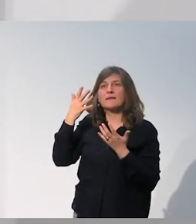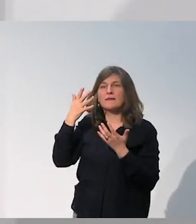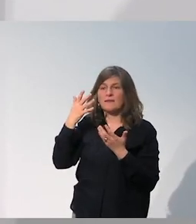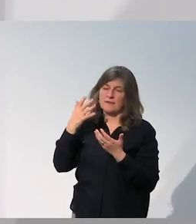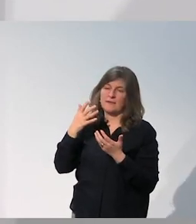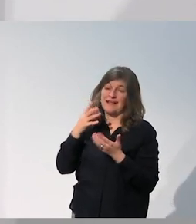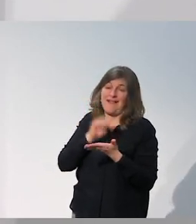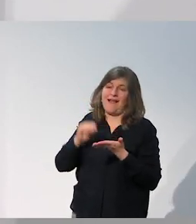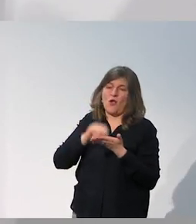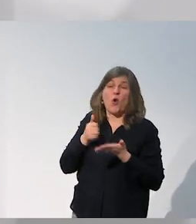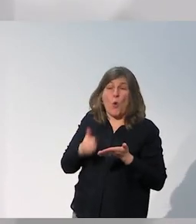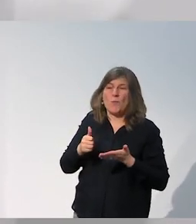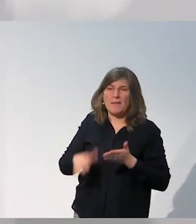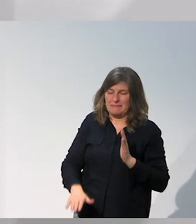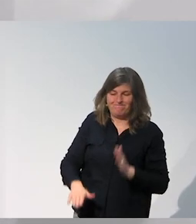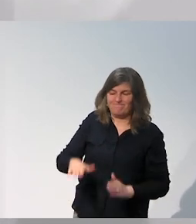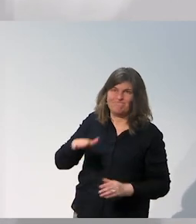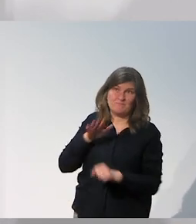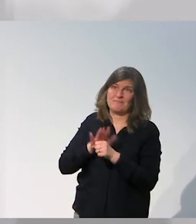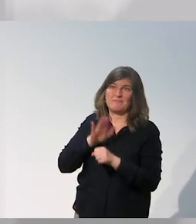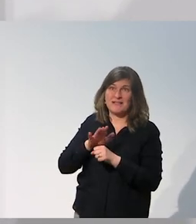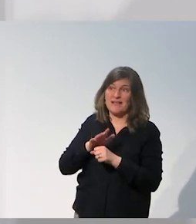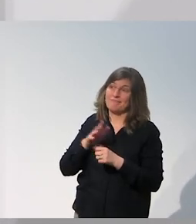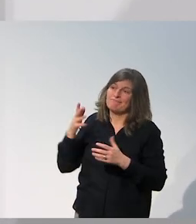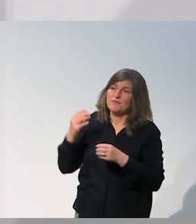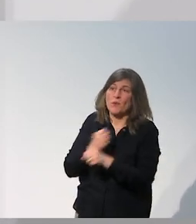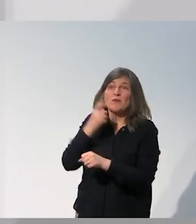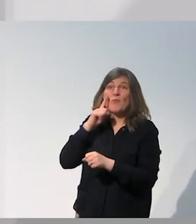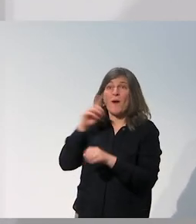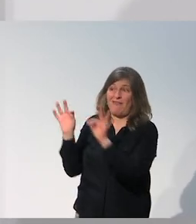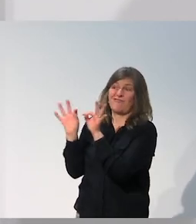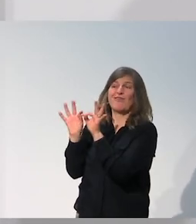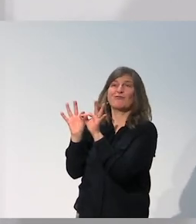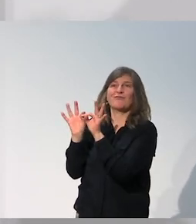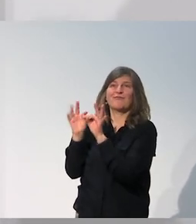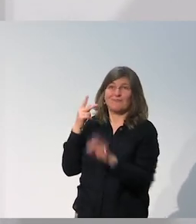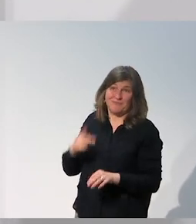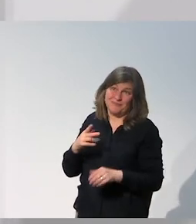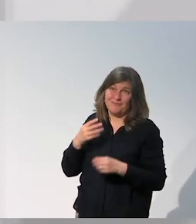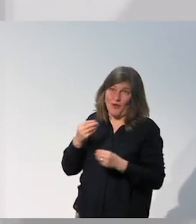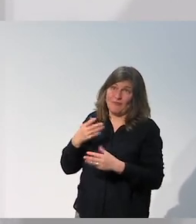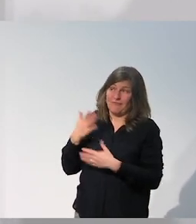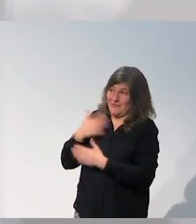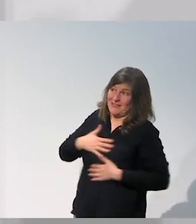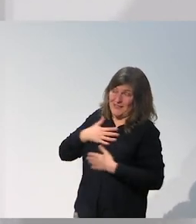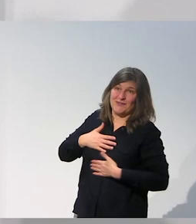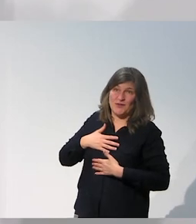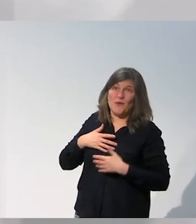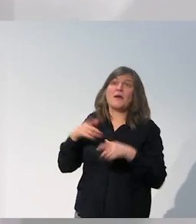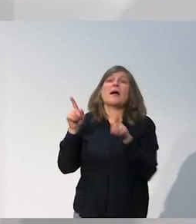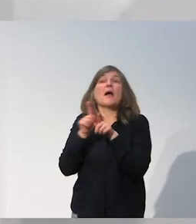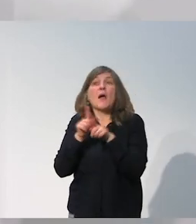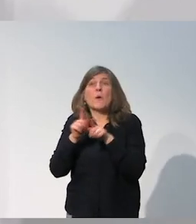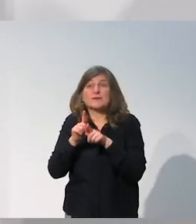Jeanne, hein, et deuxièmement, parce que l'instruction qu'il n'a pas lui manque pour être le chef d'entreprise qu'il est contraint d'être s'il veut accomplir